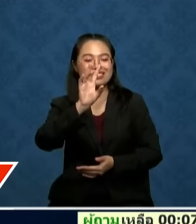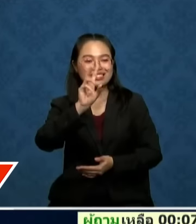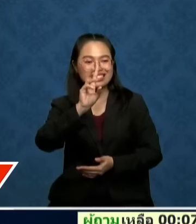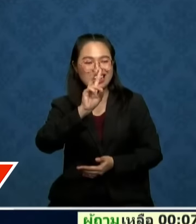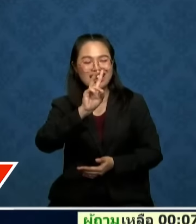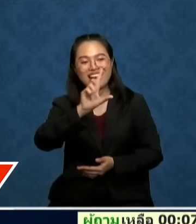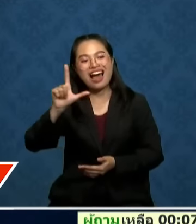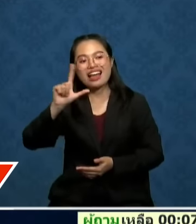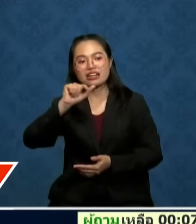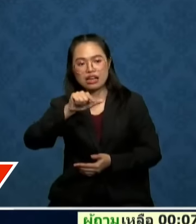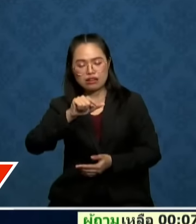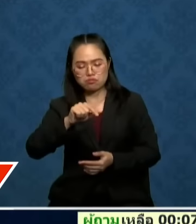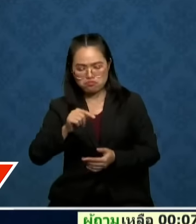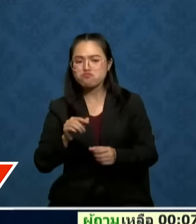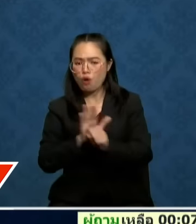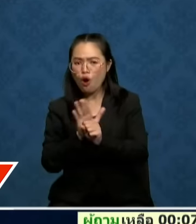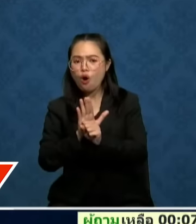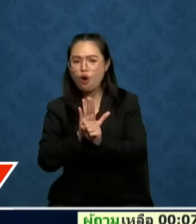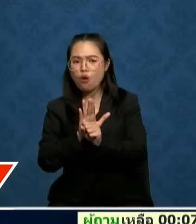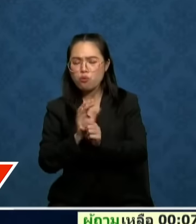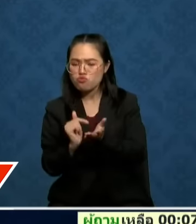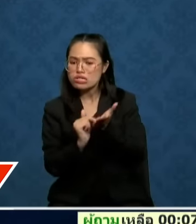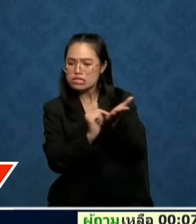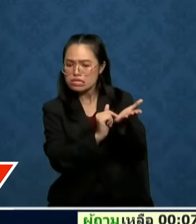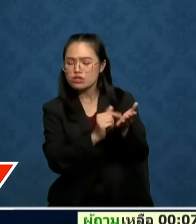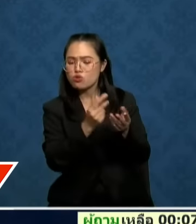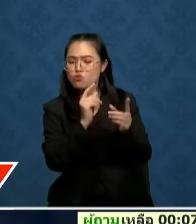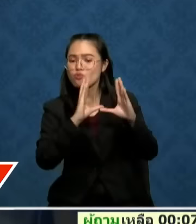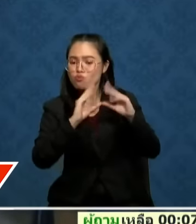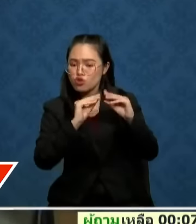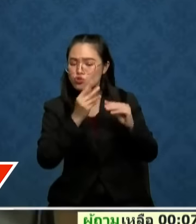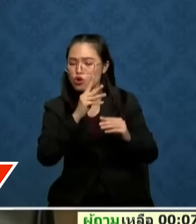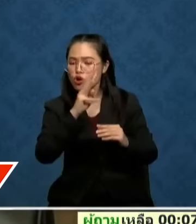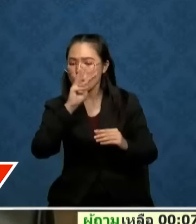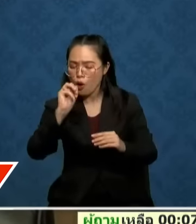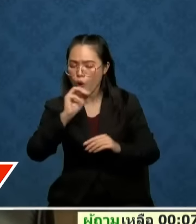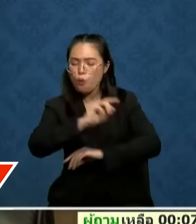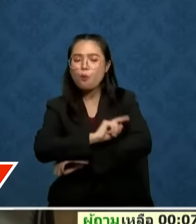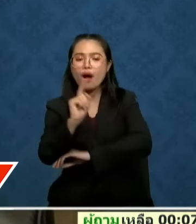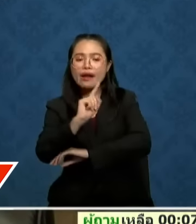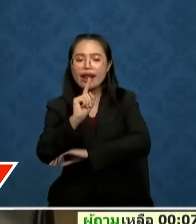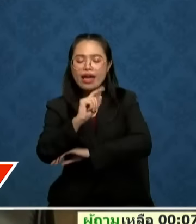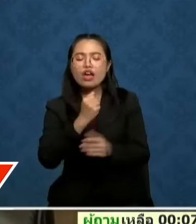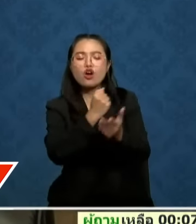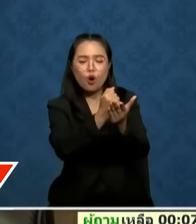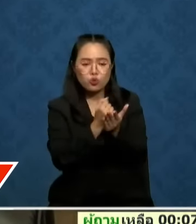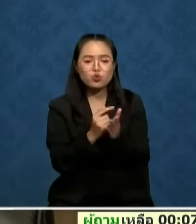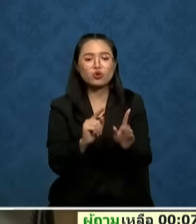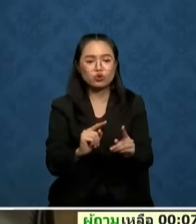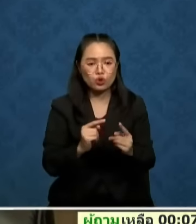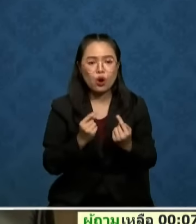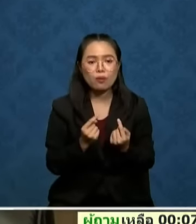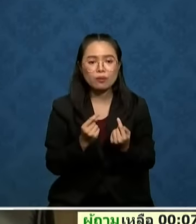ว่าจะเข้าจริงๆใช่ไหมเข้าเมื่อไหร่ผมรอติดตามอยู่ขอให้ท่านรัฐมนตรีตอบเรื่องนี้ด้วยครับขอบคุณครับ